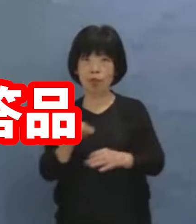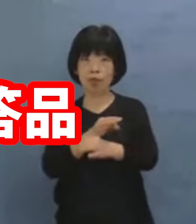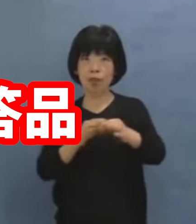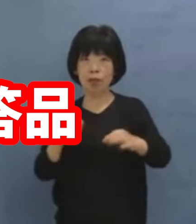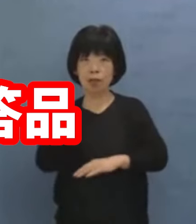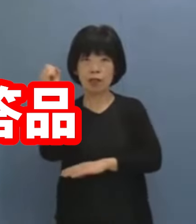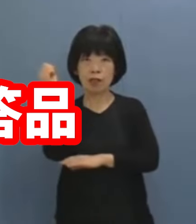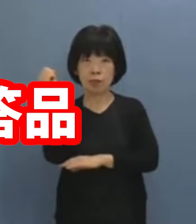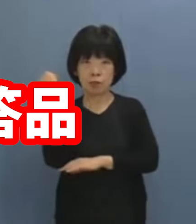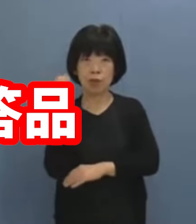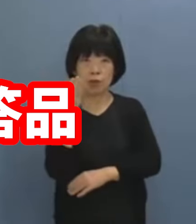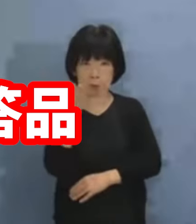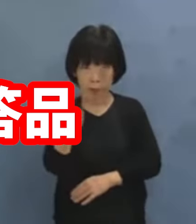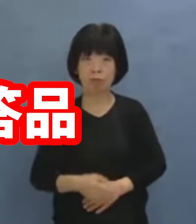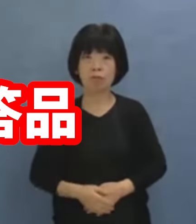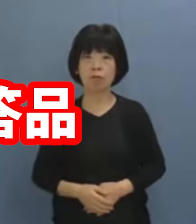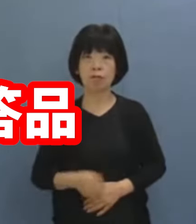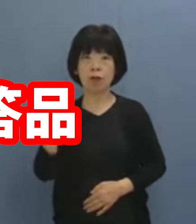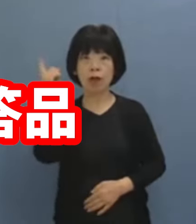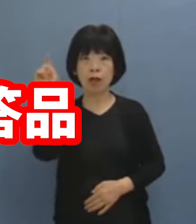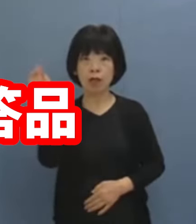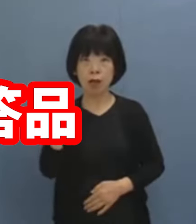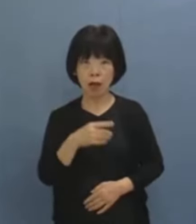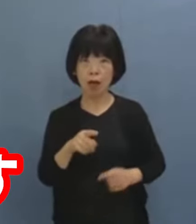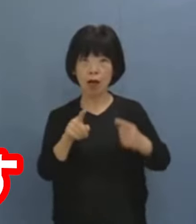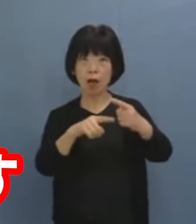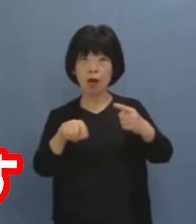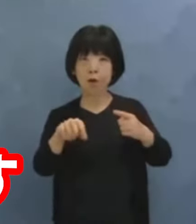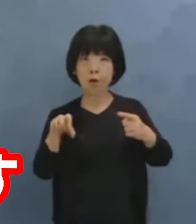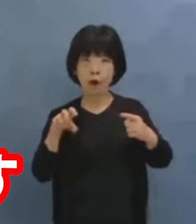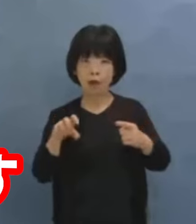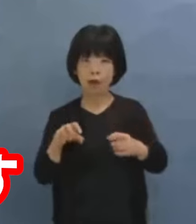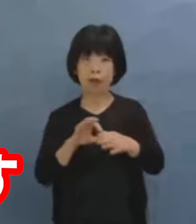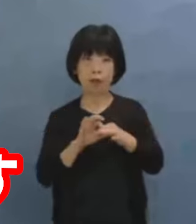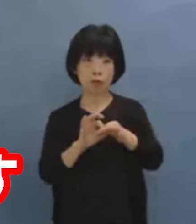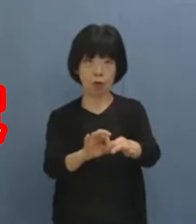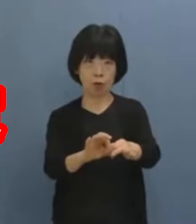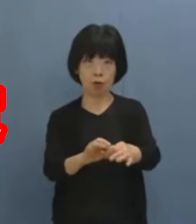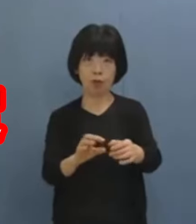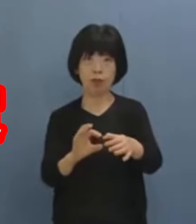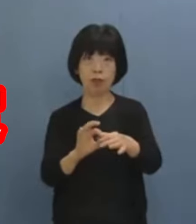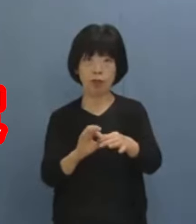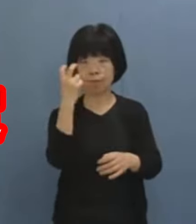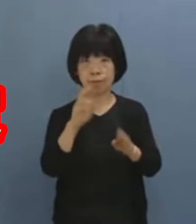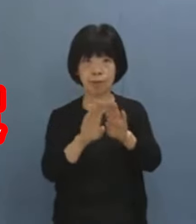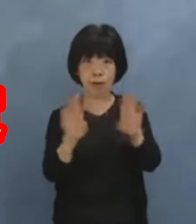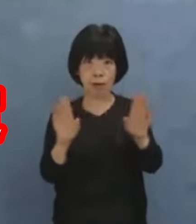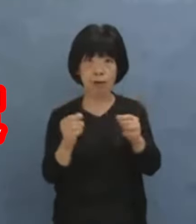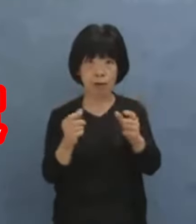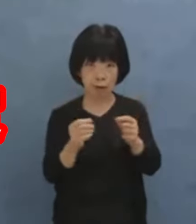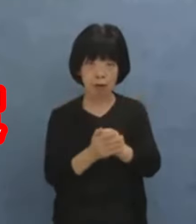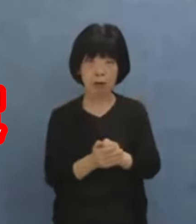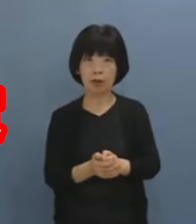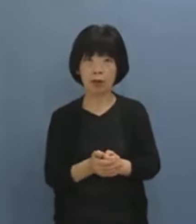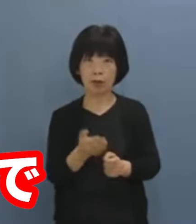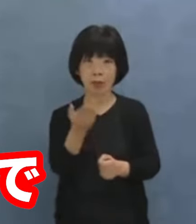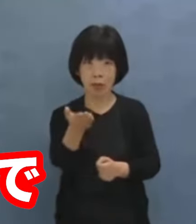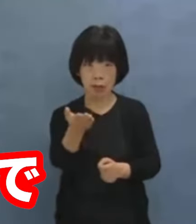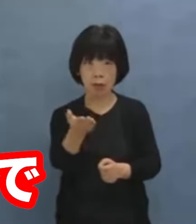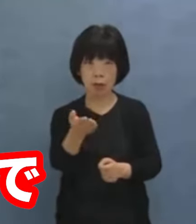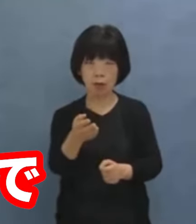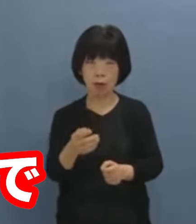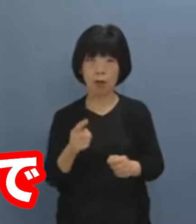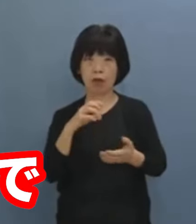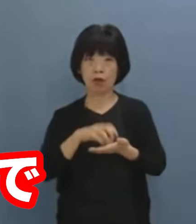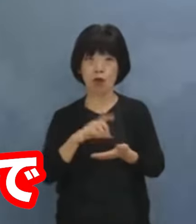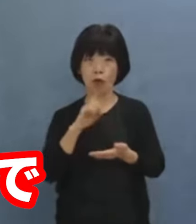ど、 明日から公益通報と贈答品をめぐってですね証人尋問が始まります、はい、斉藤知事も証言予定ですけれども、改めて